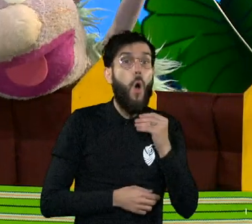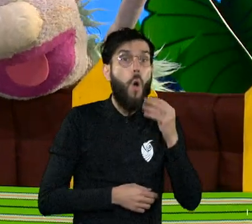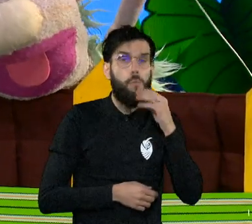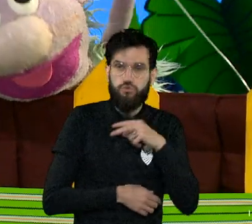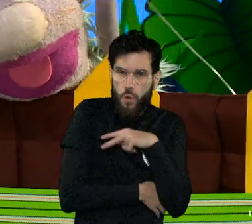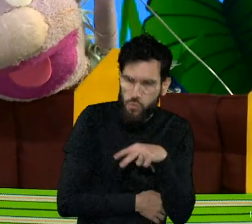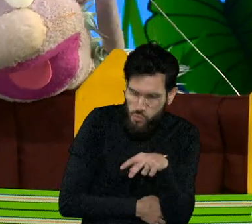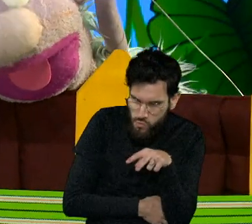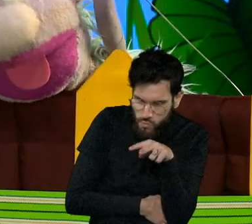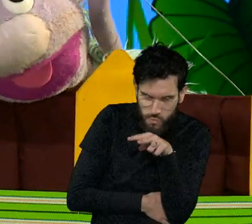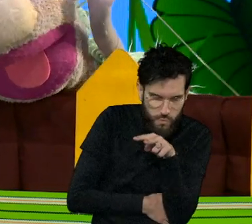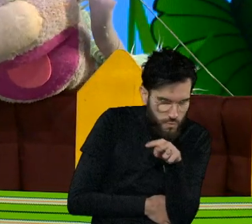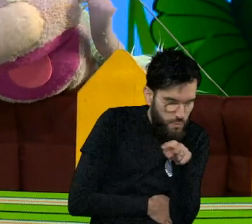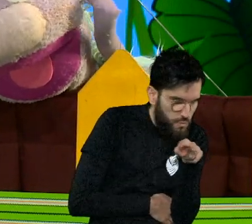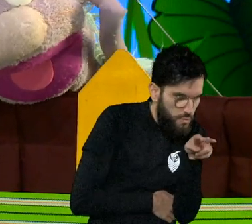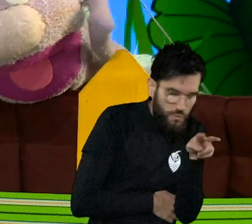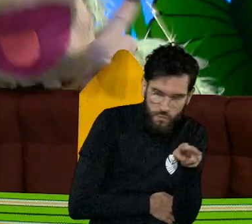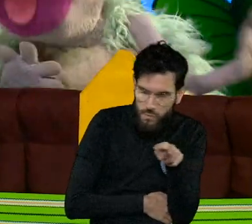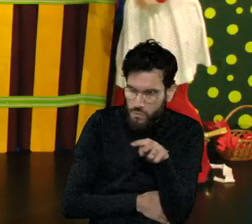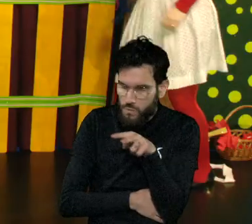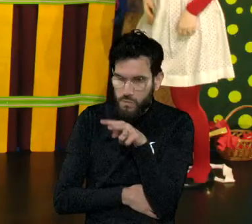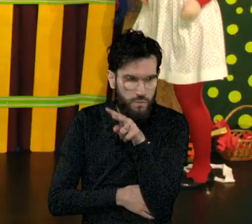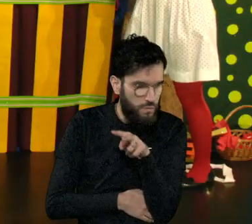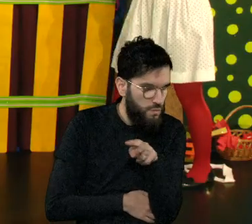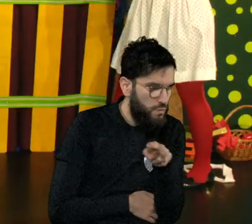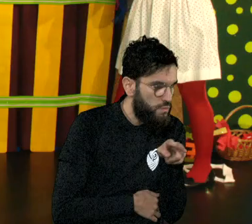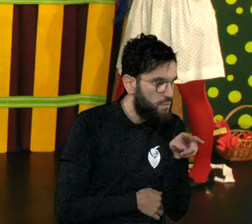načúva, čo v džungli sa ozýva.